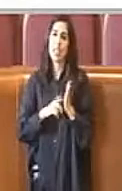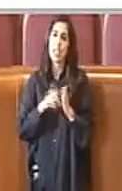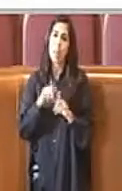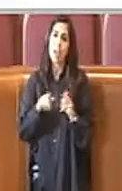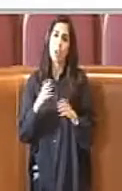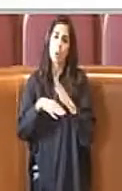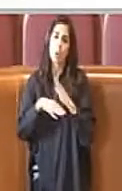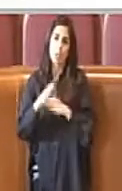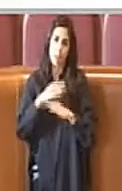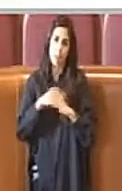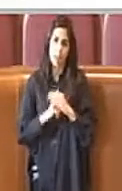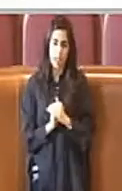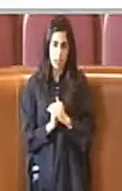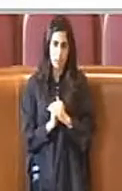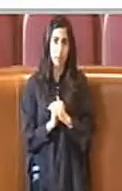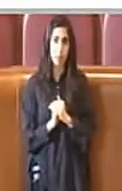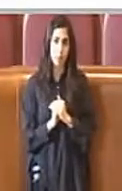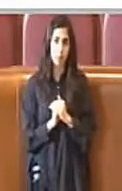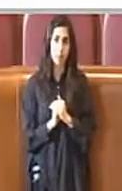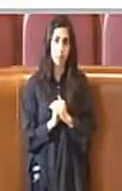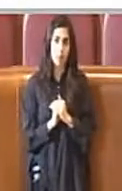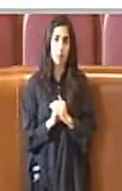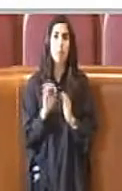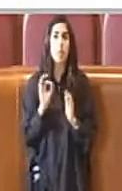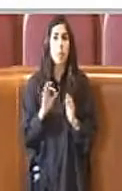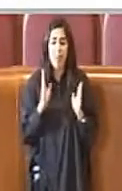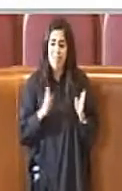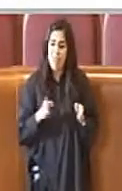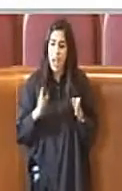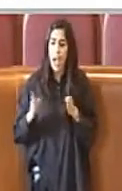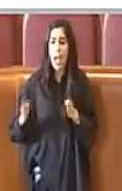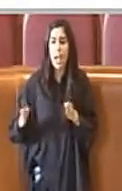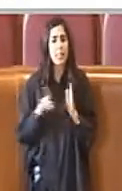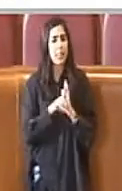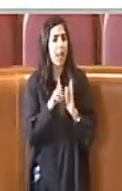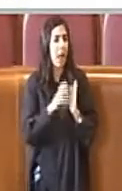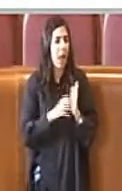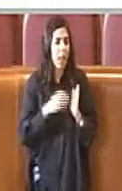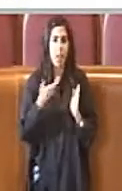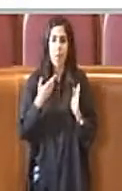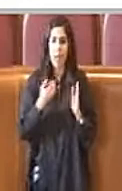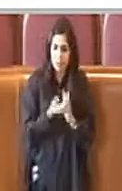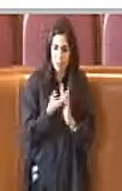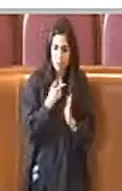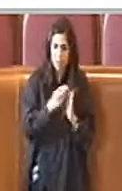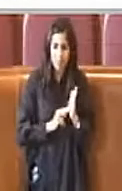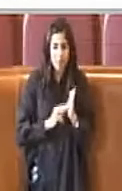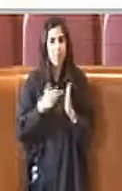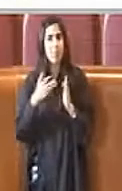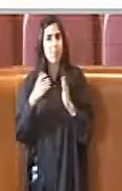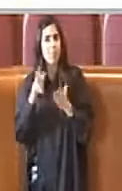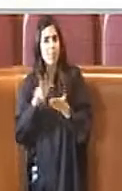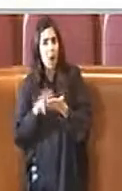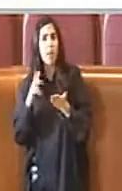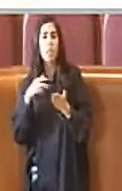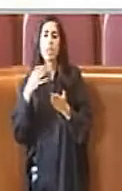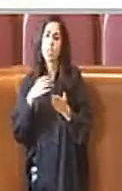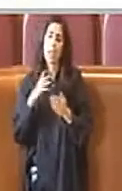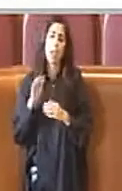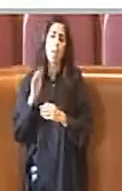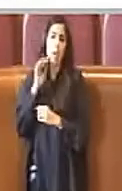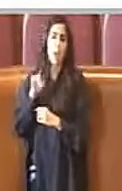disabilità durante tutte le fasi della loro realizzazione approvazione apprezzando e spesso inglobando il contributo di